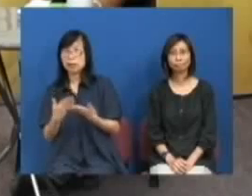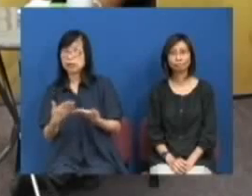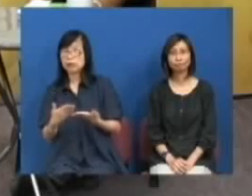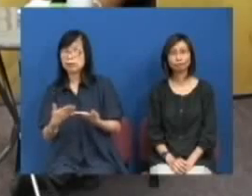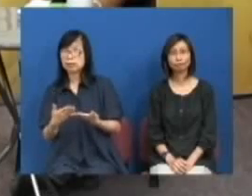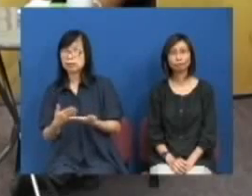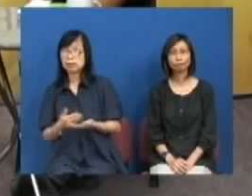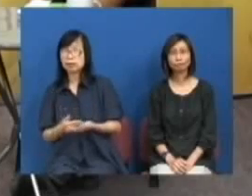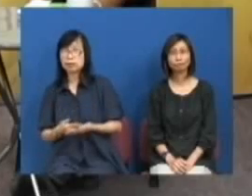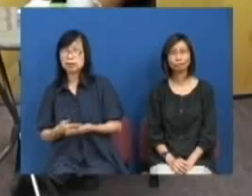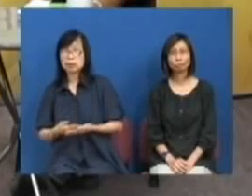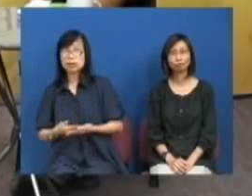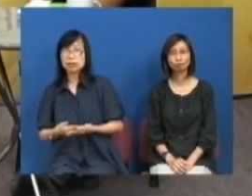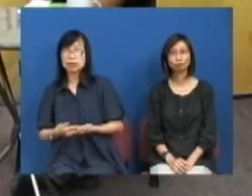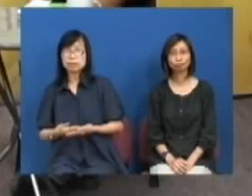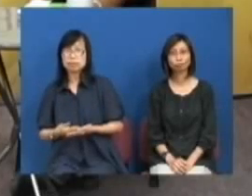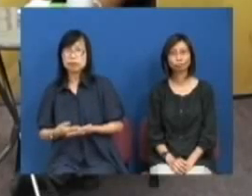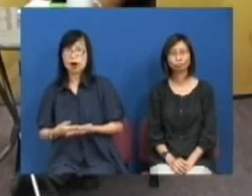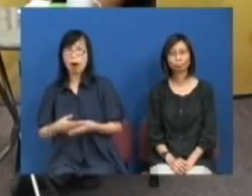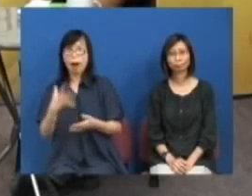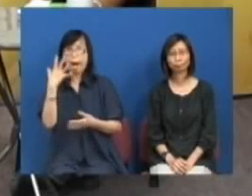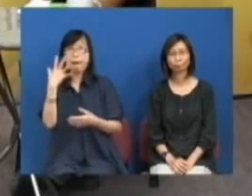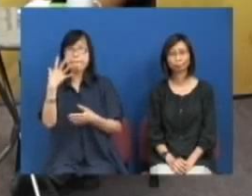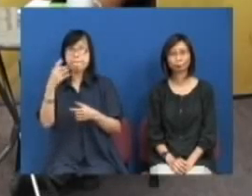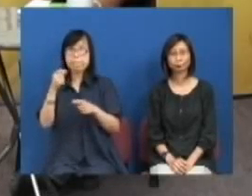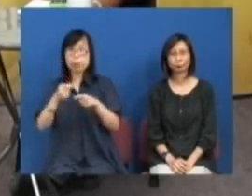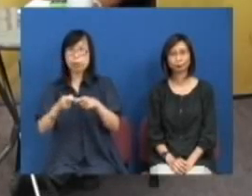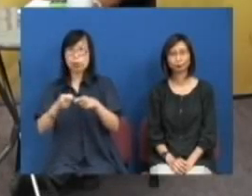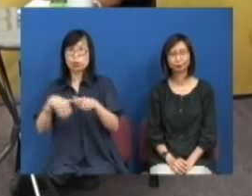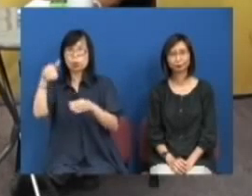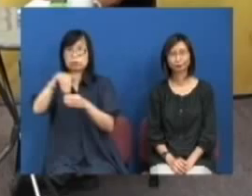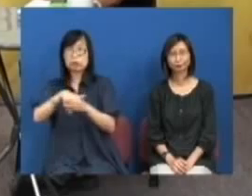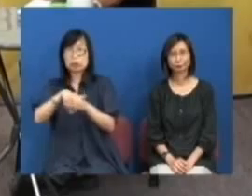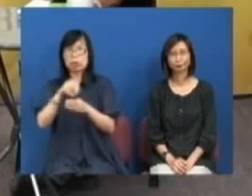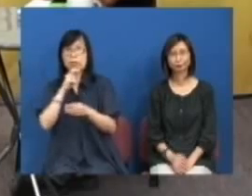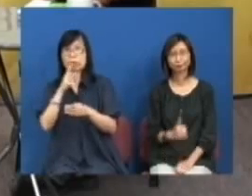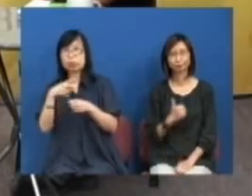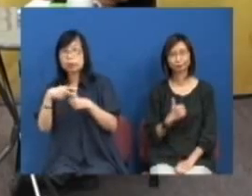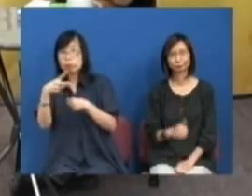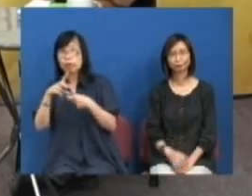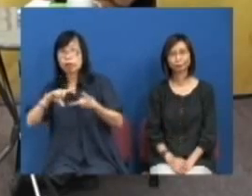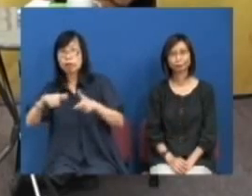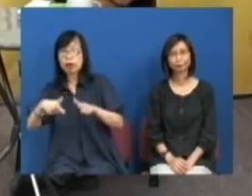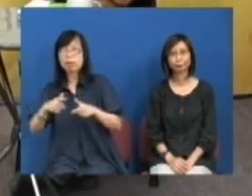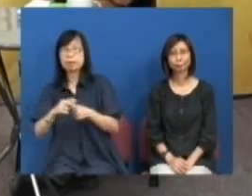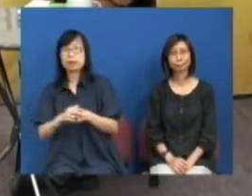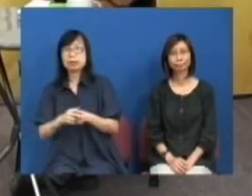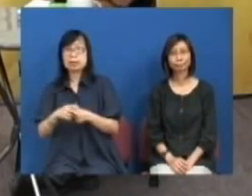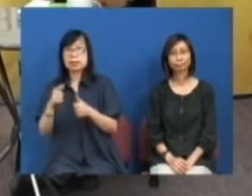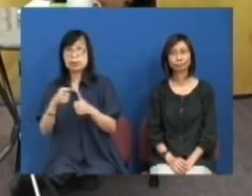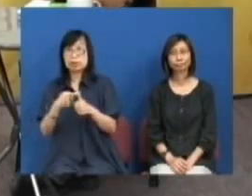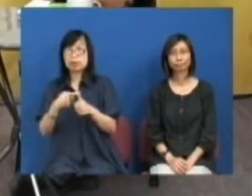個五區公投運動嘅時候咧，其實兩種方法有用嘅。當佢公投一出嚟嘅時候咧，就先鬧一